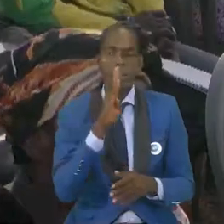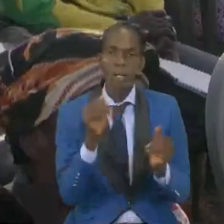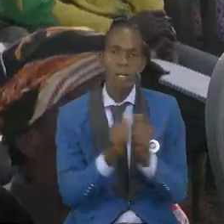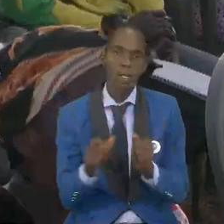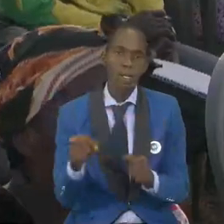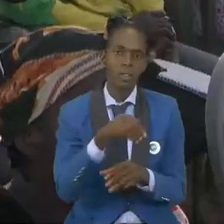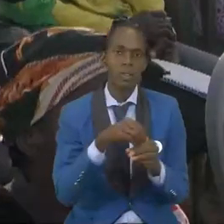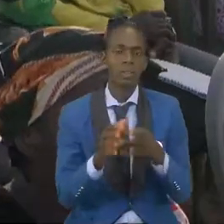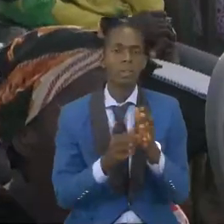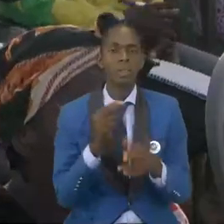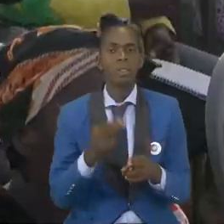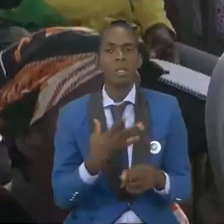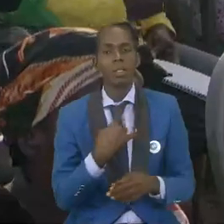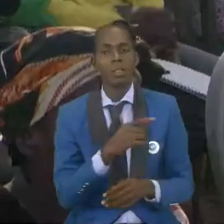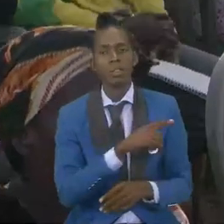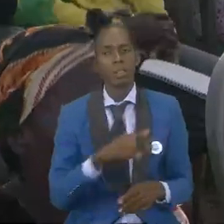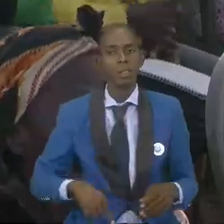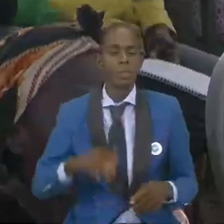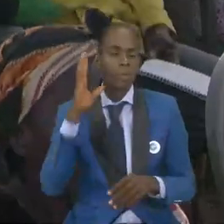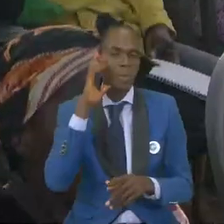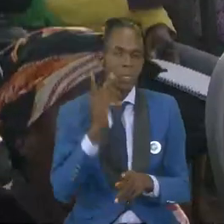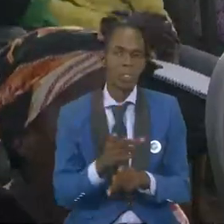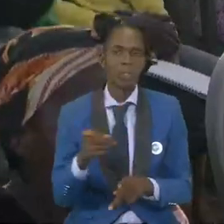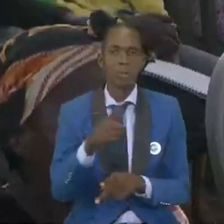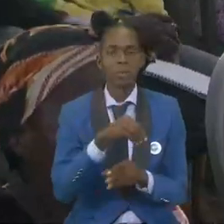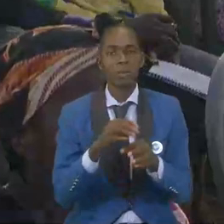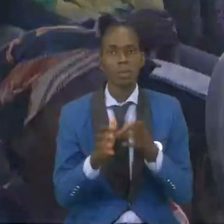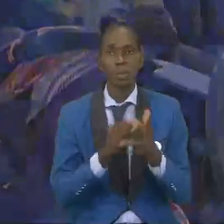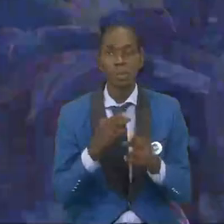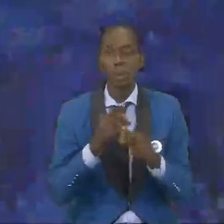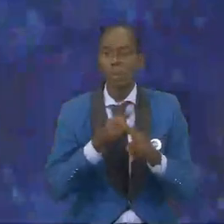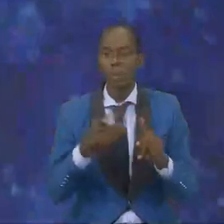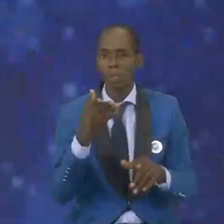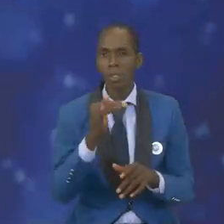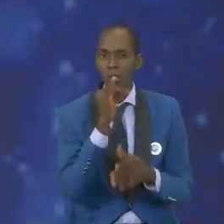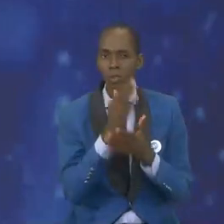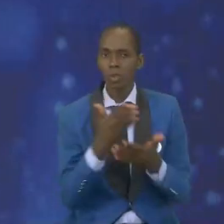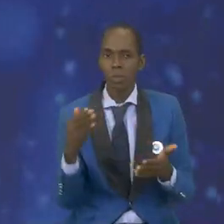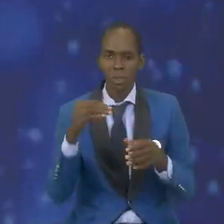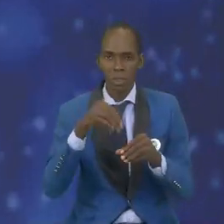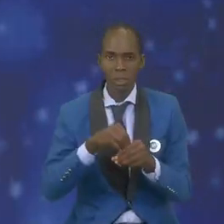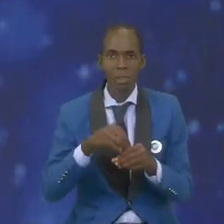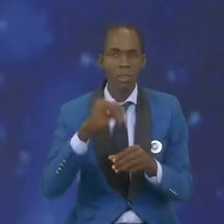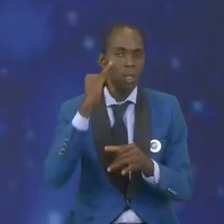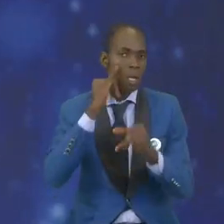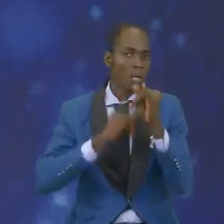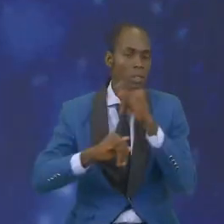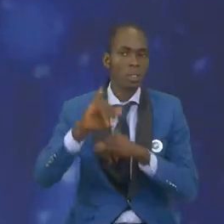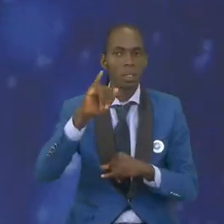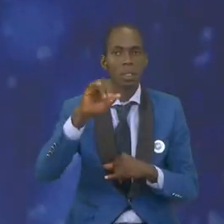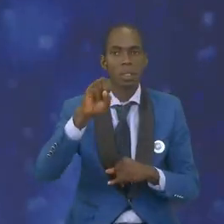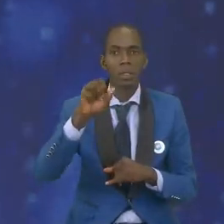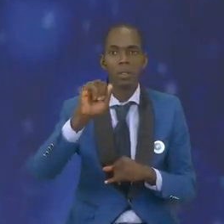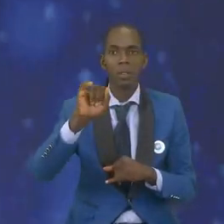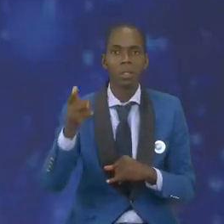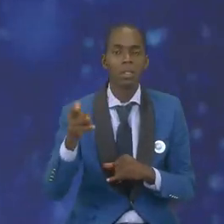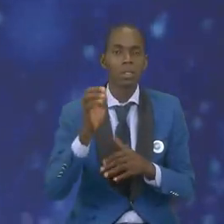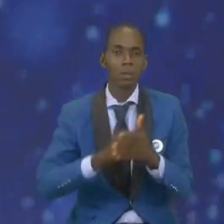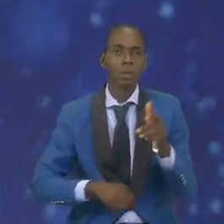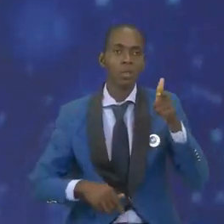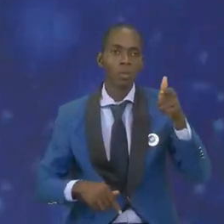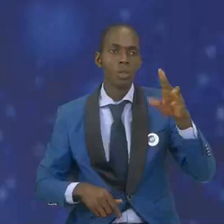dit l'Éternel. Le Seigneur sera avec toi, et le Seigneur te gardera. Mais il y a quelque chose